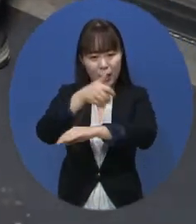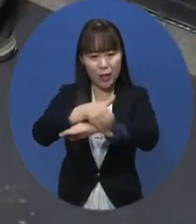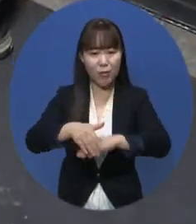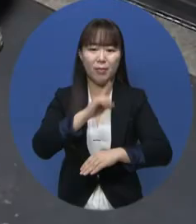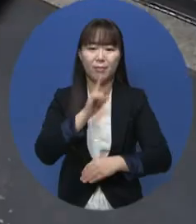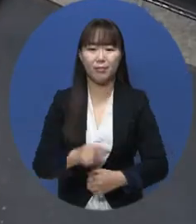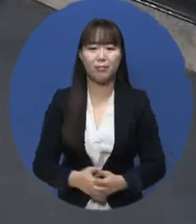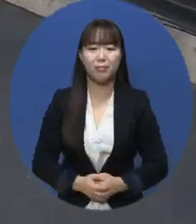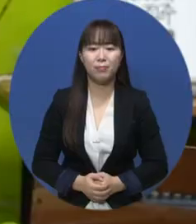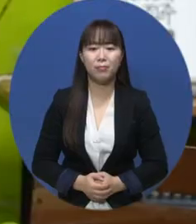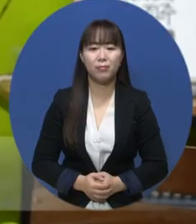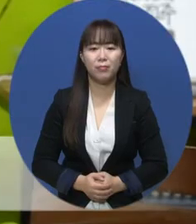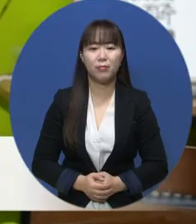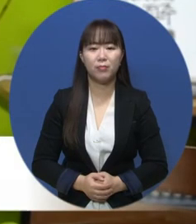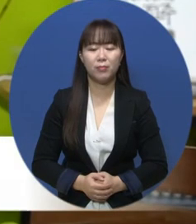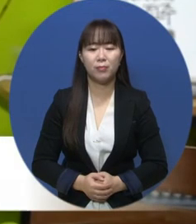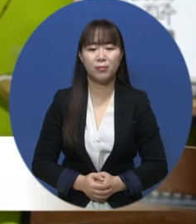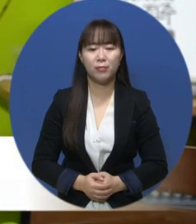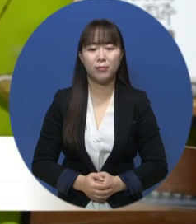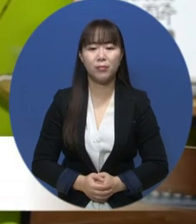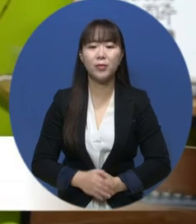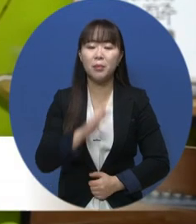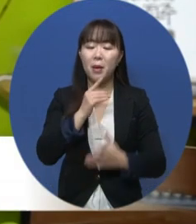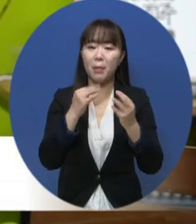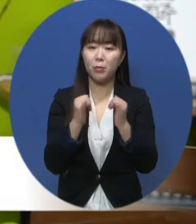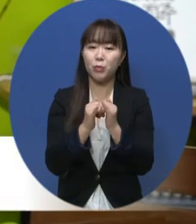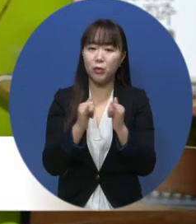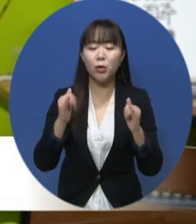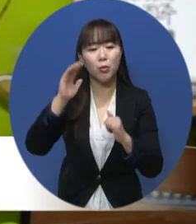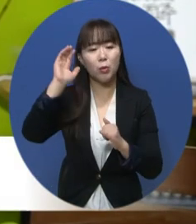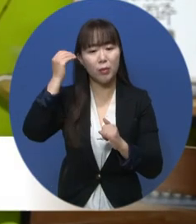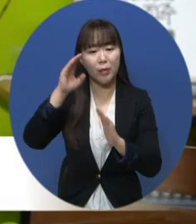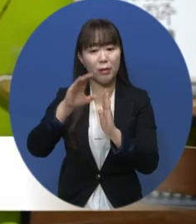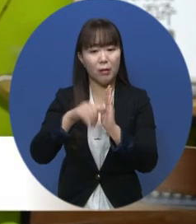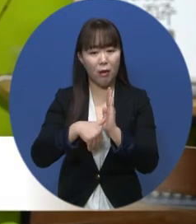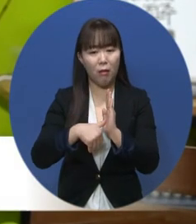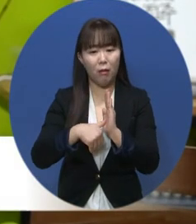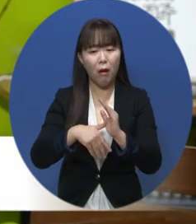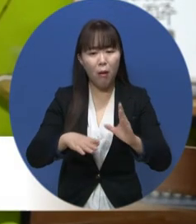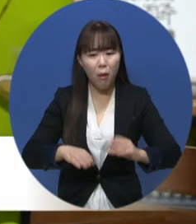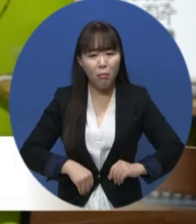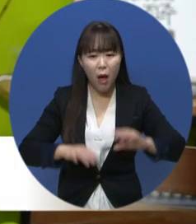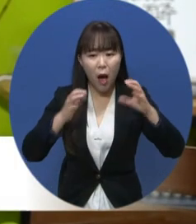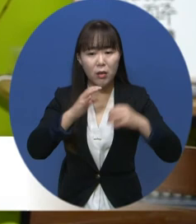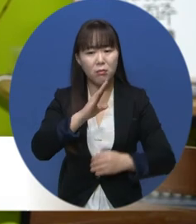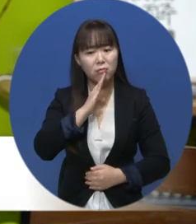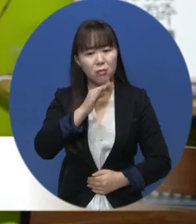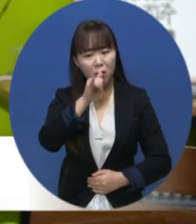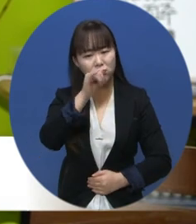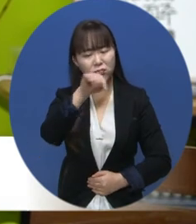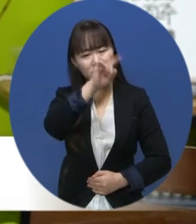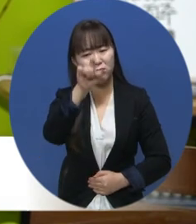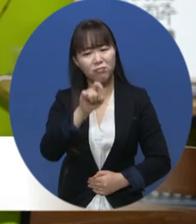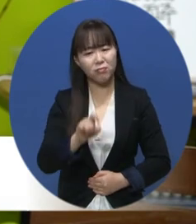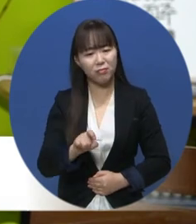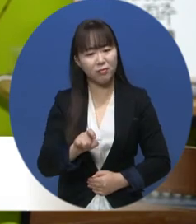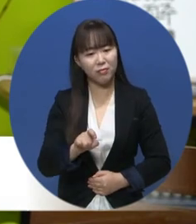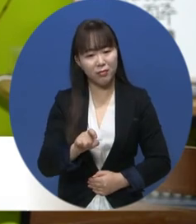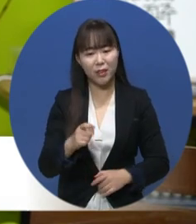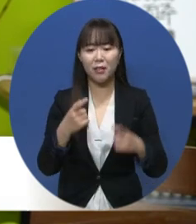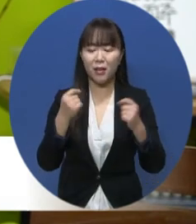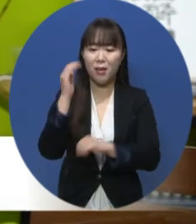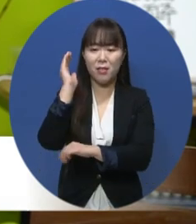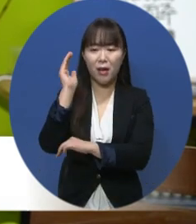나가겠다고 말했습니다. 많은 분들께서는 요즘에 대체 밥 굶는 아이들이 진짜 있는 건지